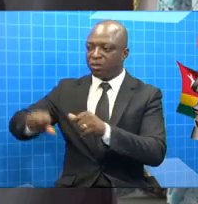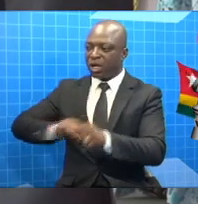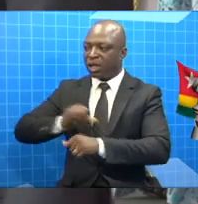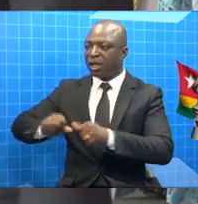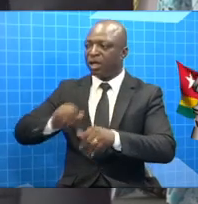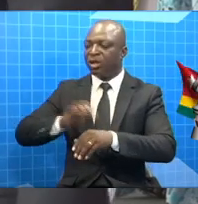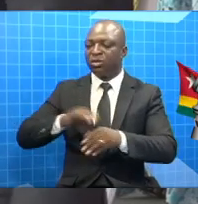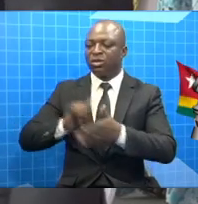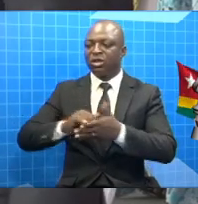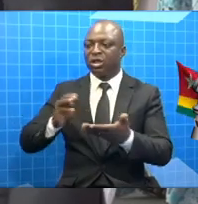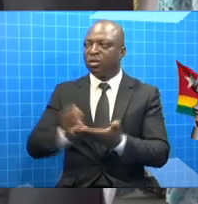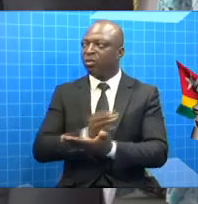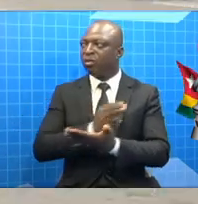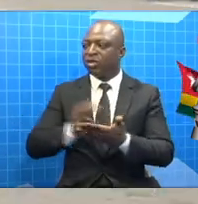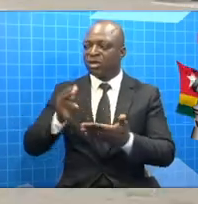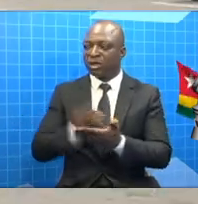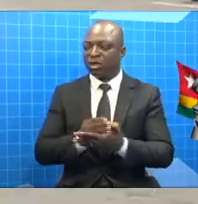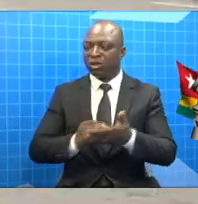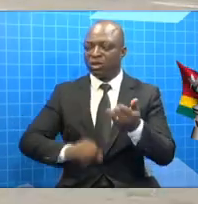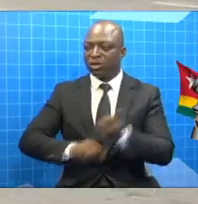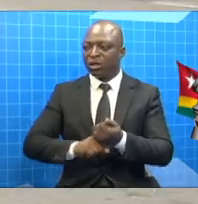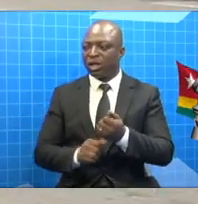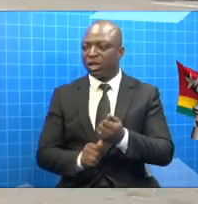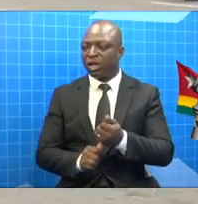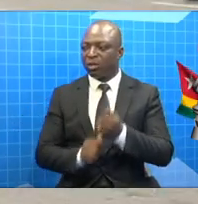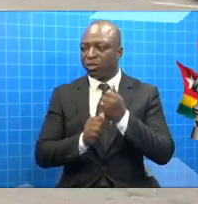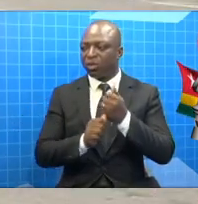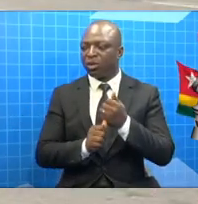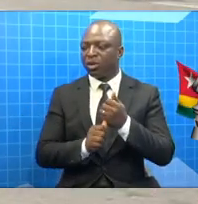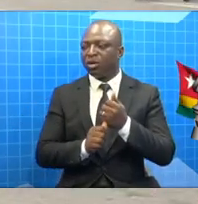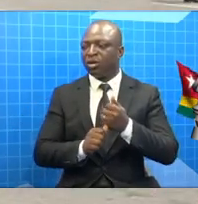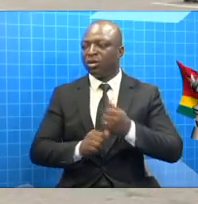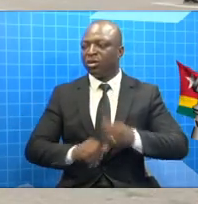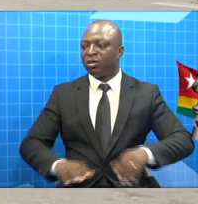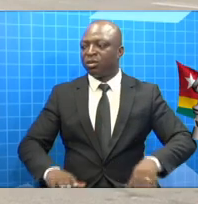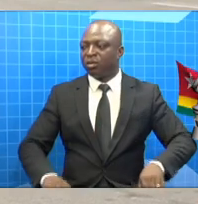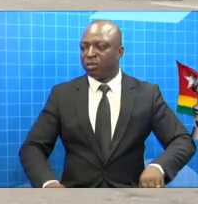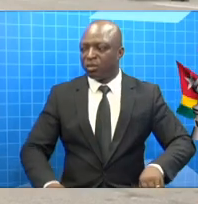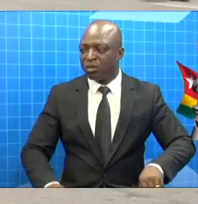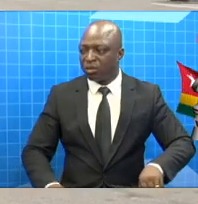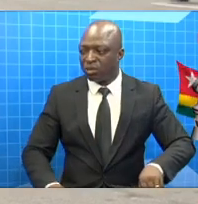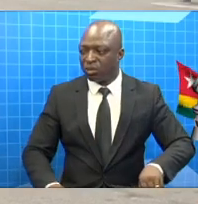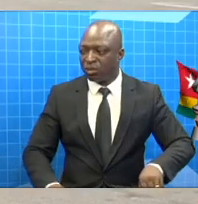la musique du régiment de soutien et d'appui, le RSA.